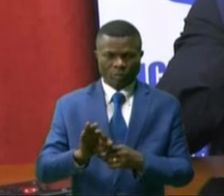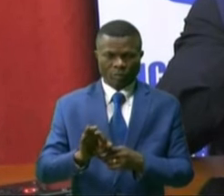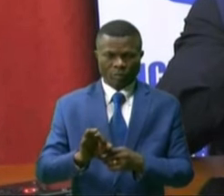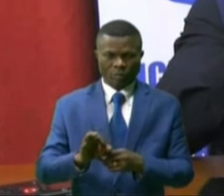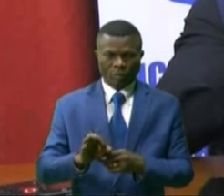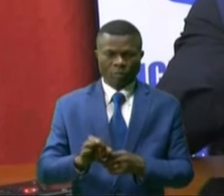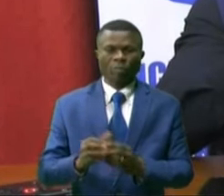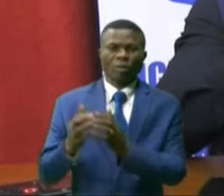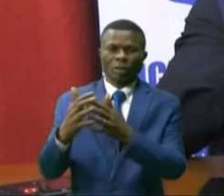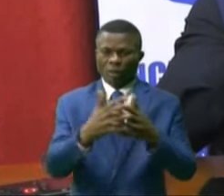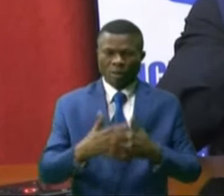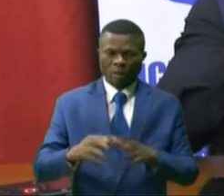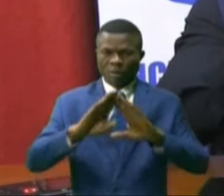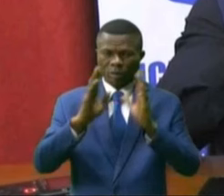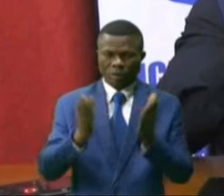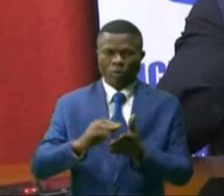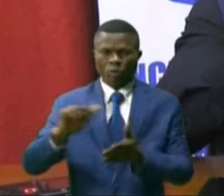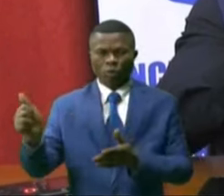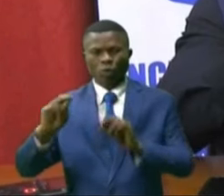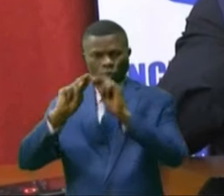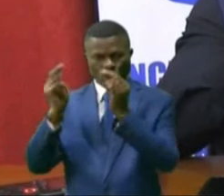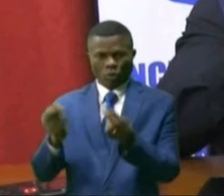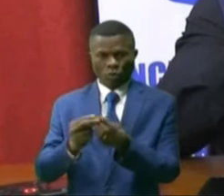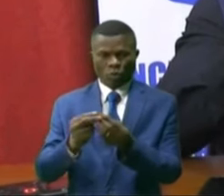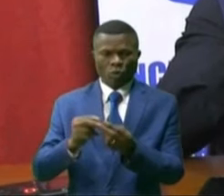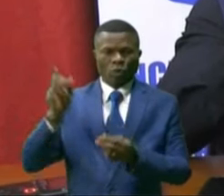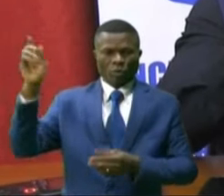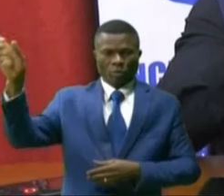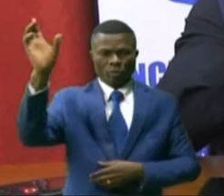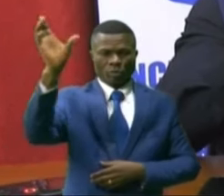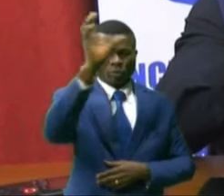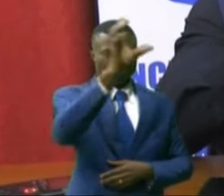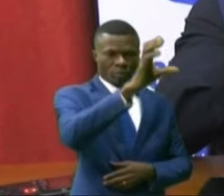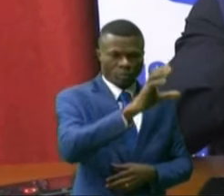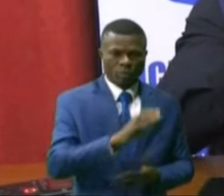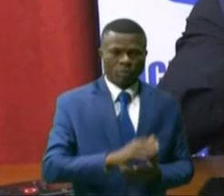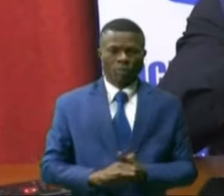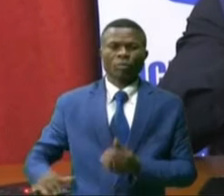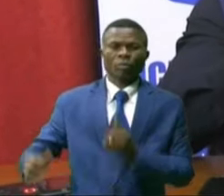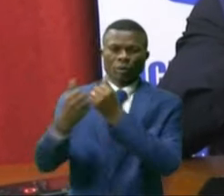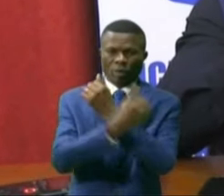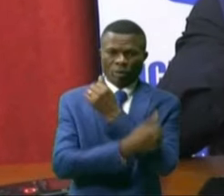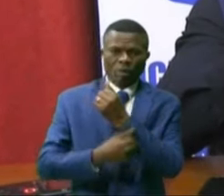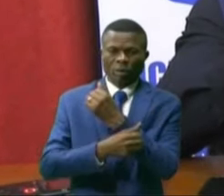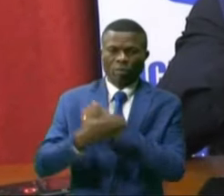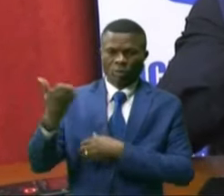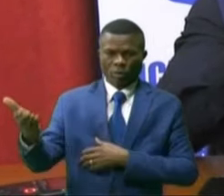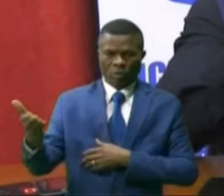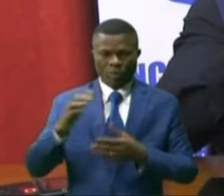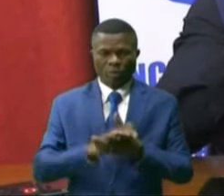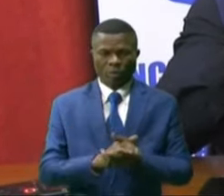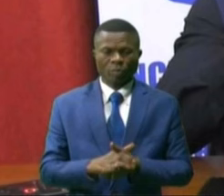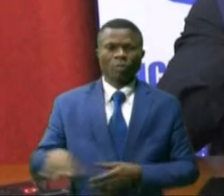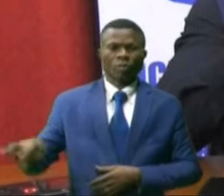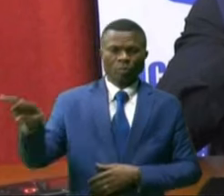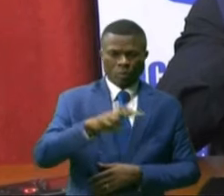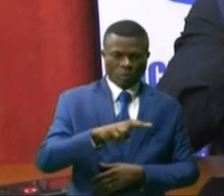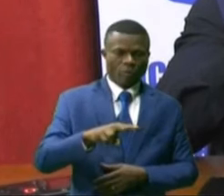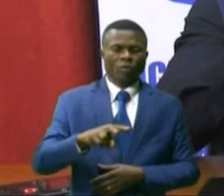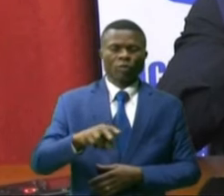assemble avec tous les autres qui sont éparpillés sur l'ensemble du pays, vous serez